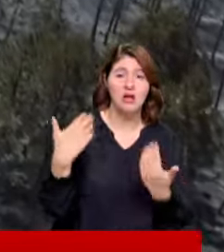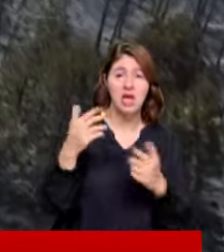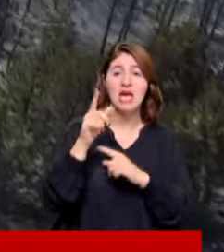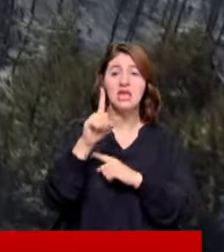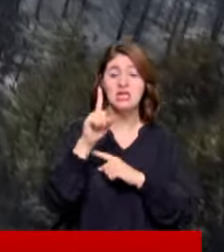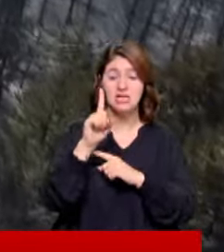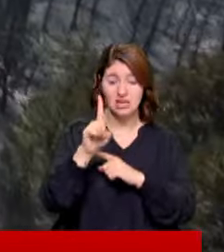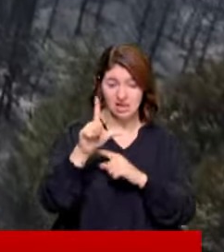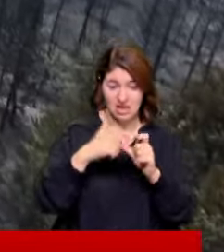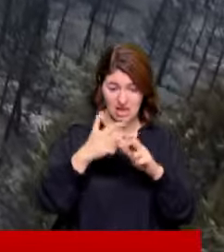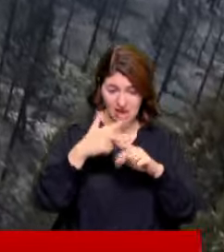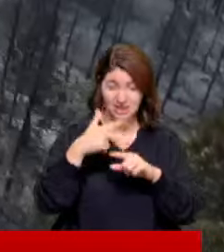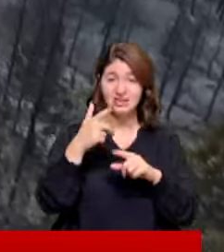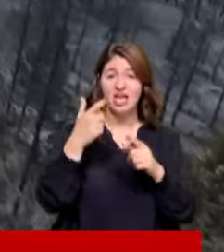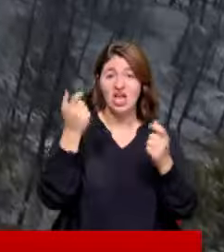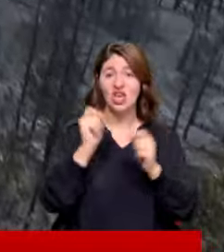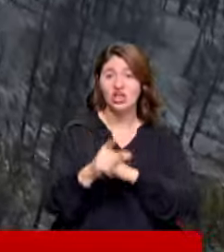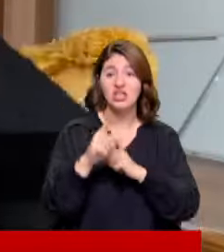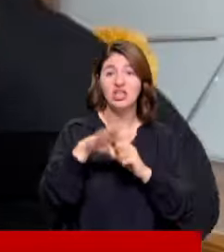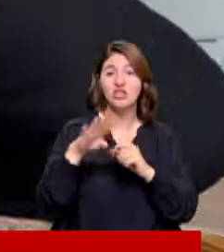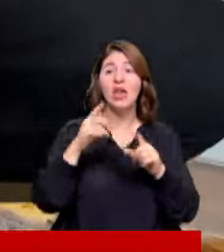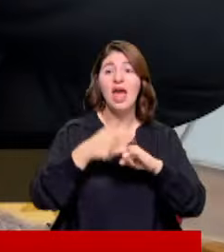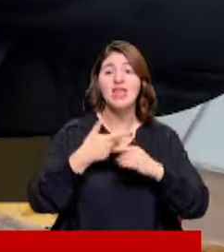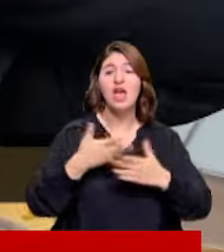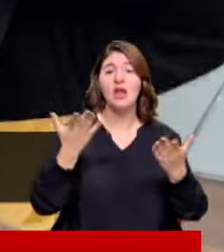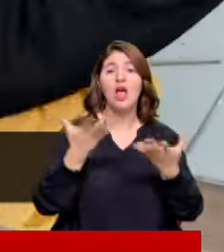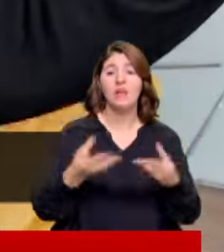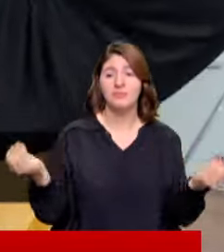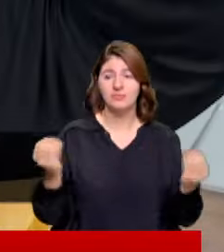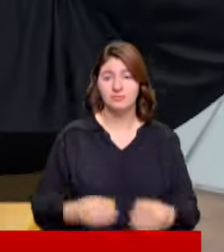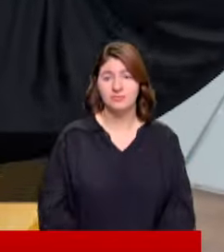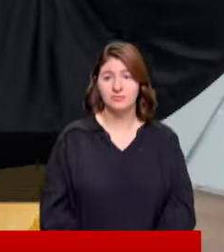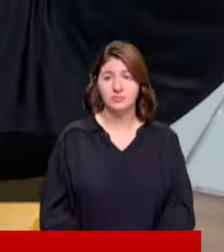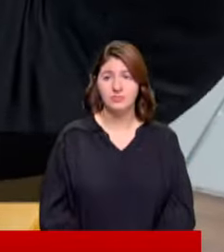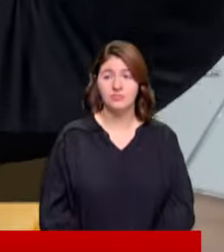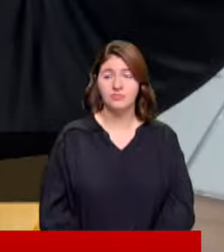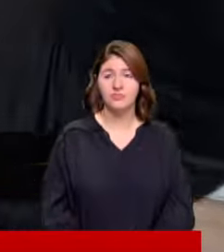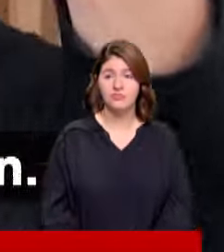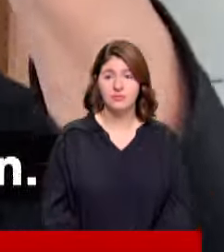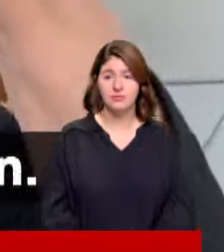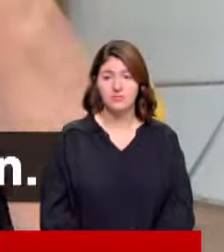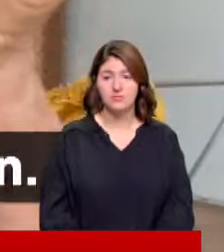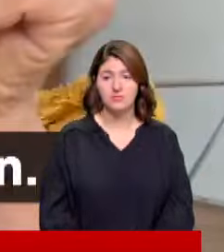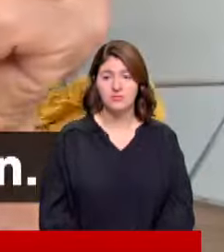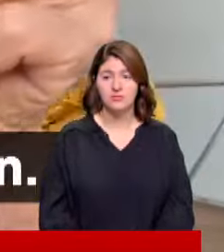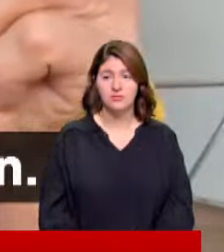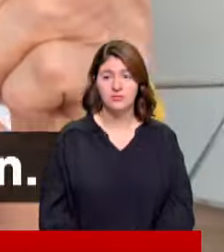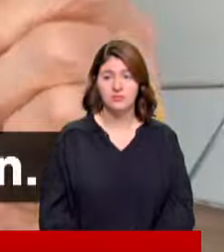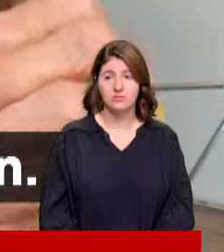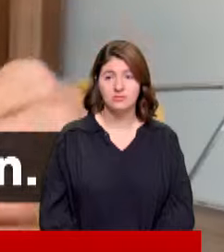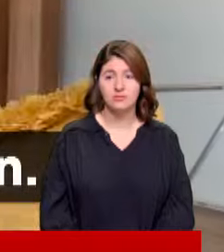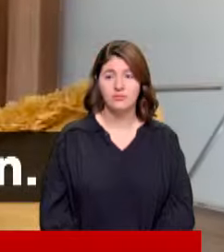Ilgaz ilçesinde 44 hektarlık alan küle döndü. Dumanım pis vurmuş bizim eve, 1,5 metre bir şey kalmış